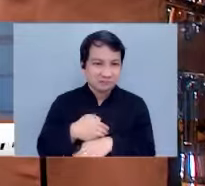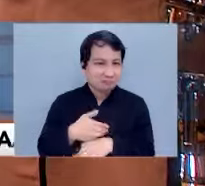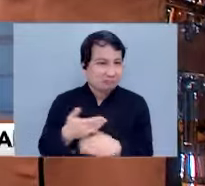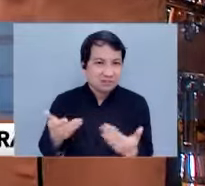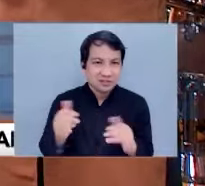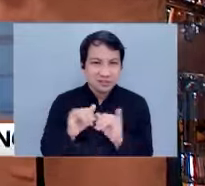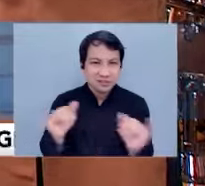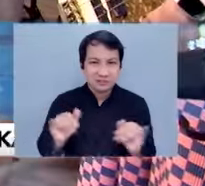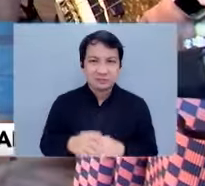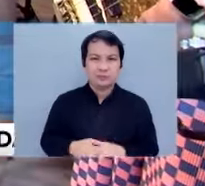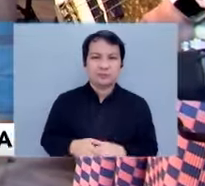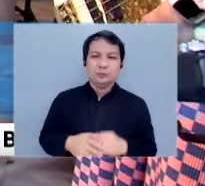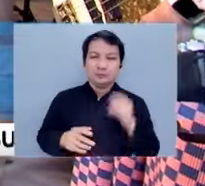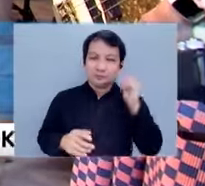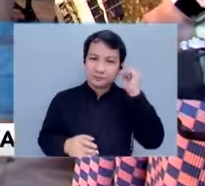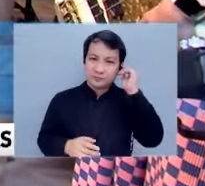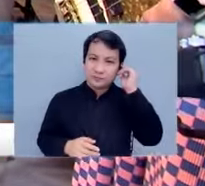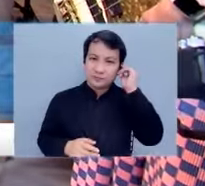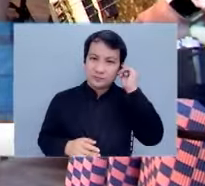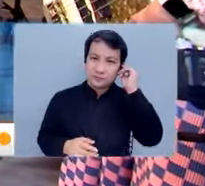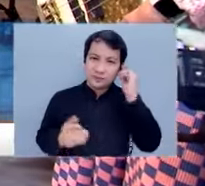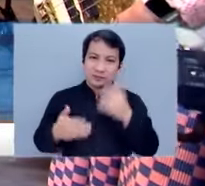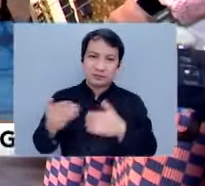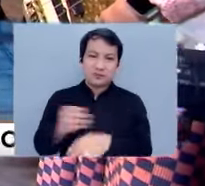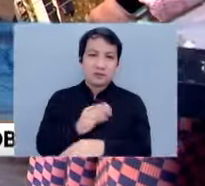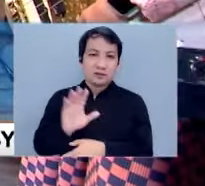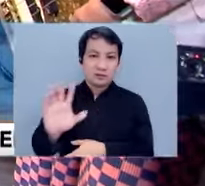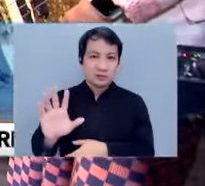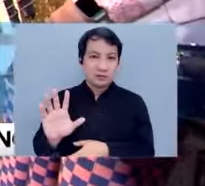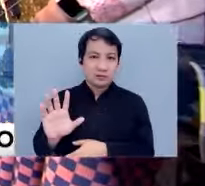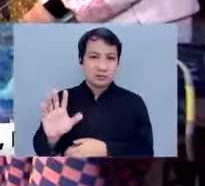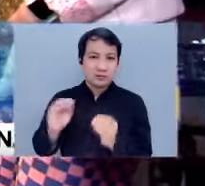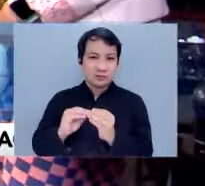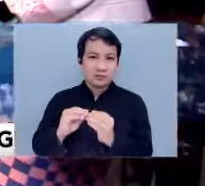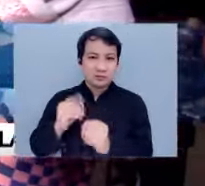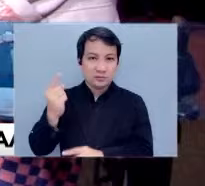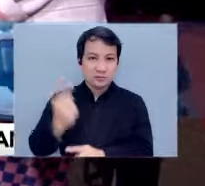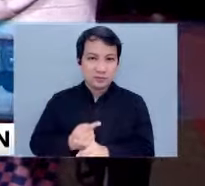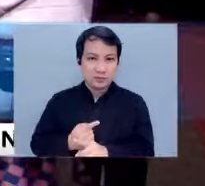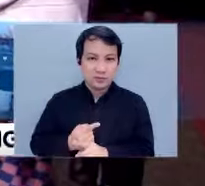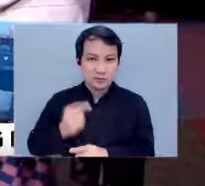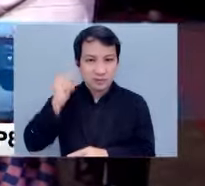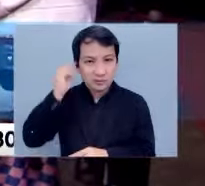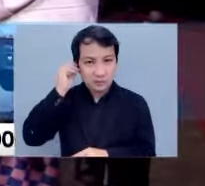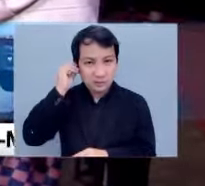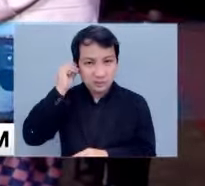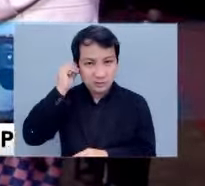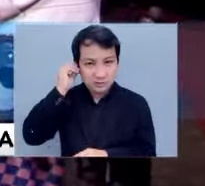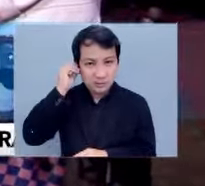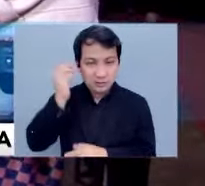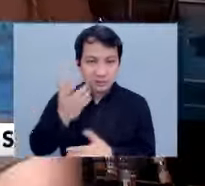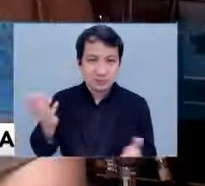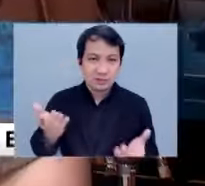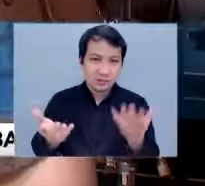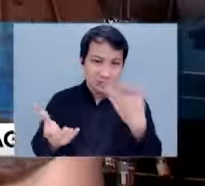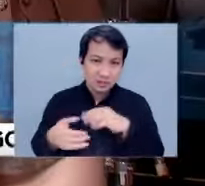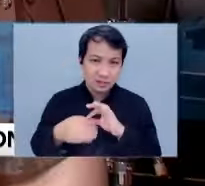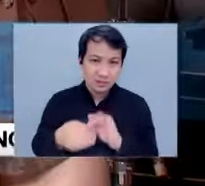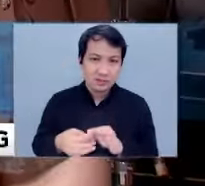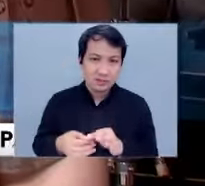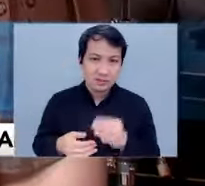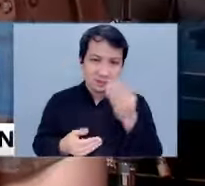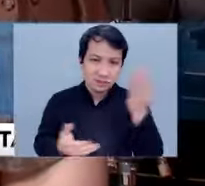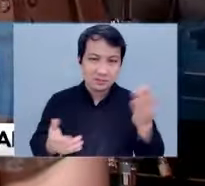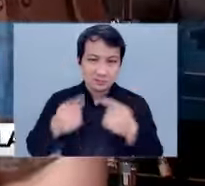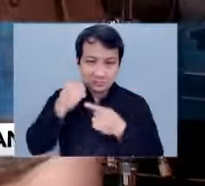doing the play, you're doing the music for One More Chance, which by the way, nung narinig namin, para kaming paiyak nila